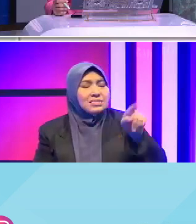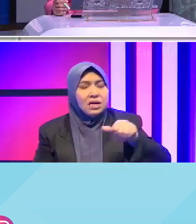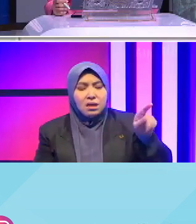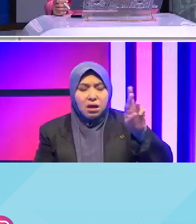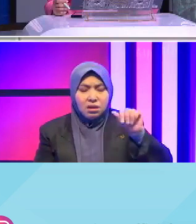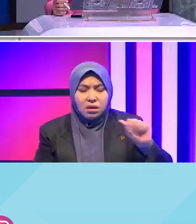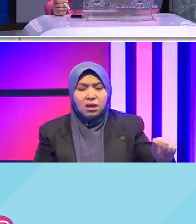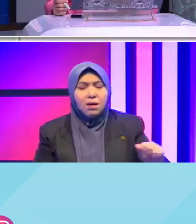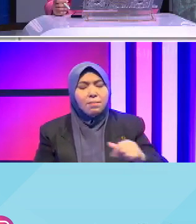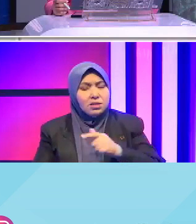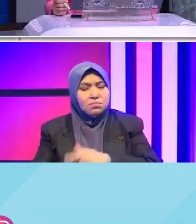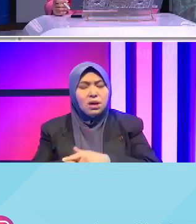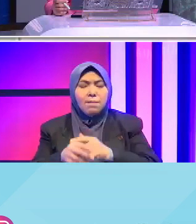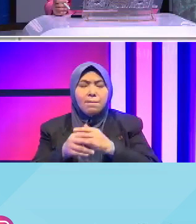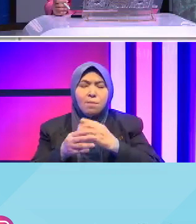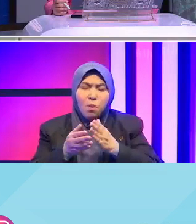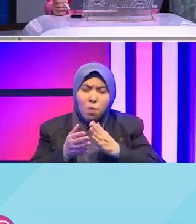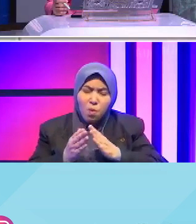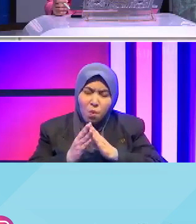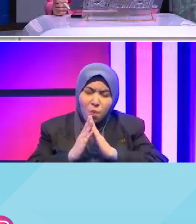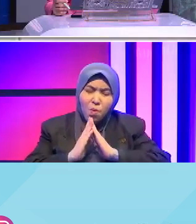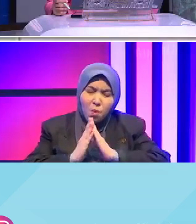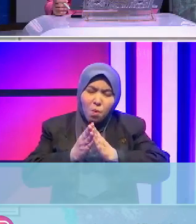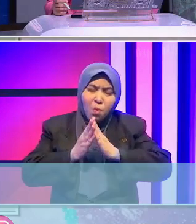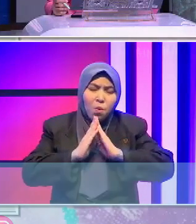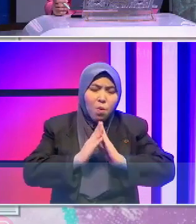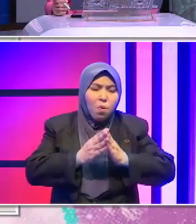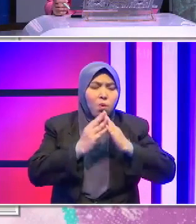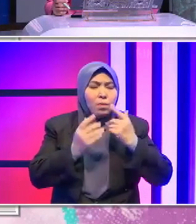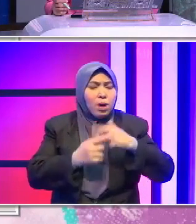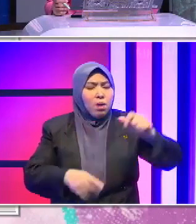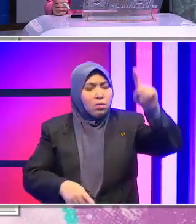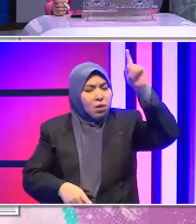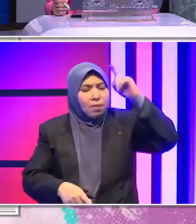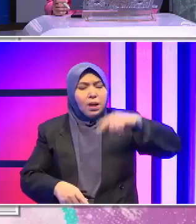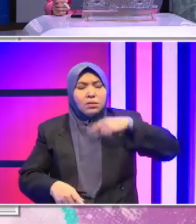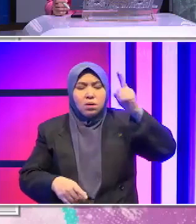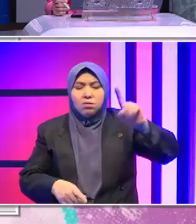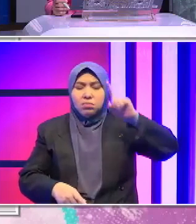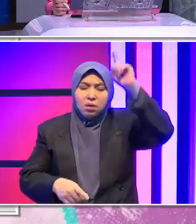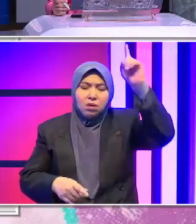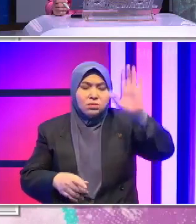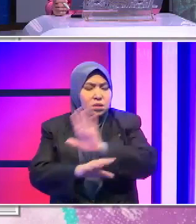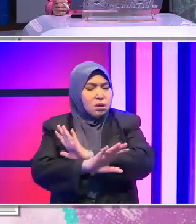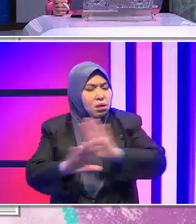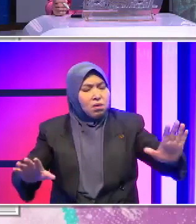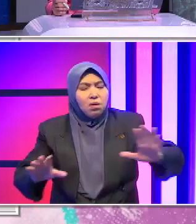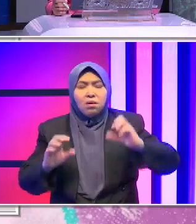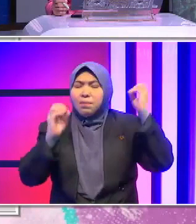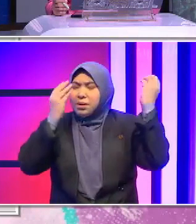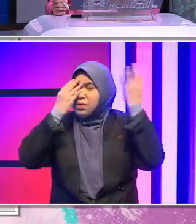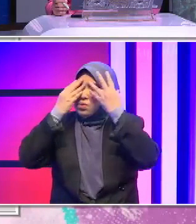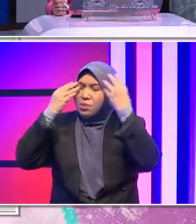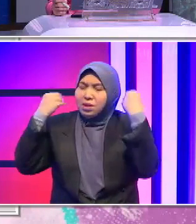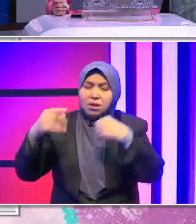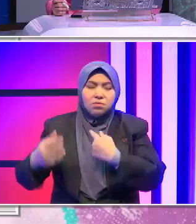إذ نادى ربه رب لا تذرني